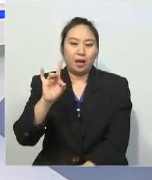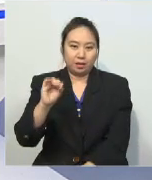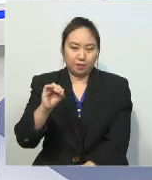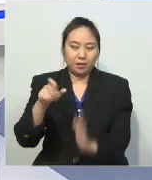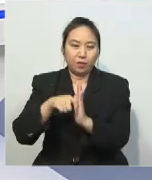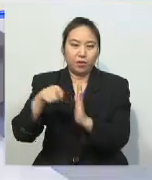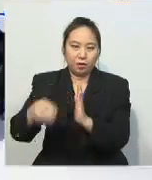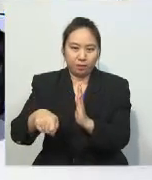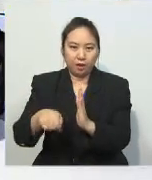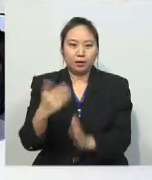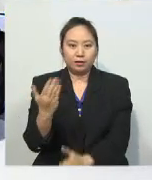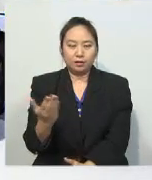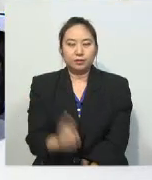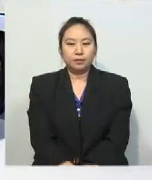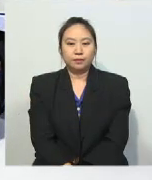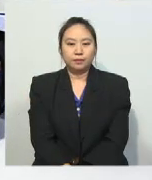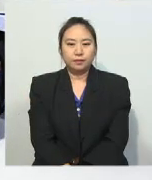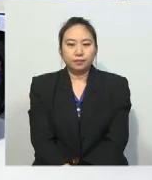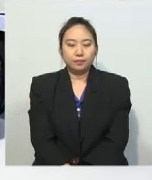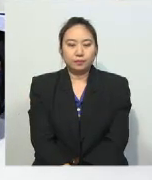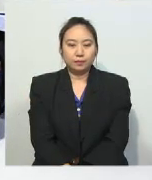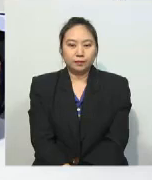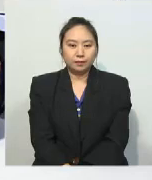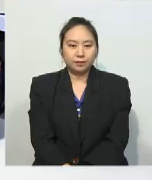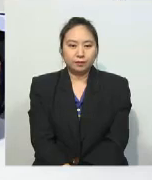จังหวัดนครราชสีมาครับเชิญครับ